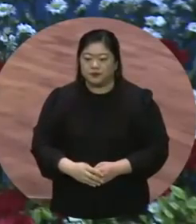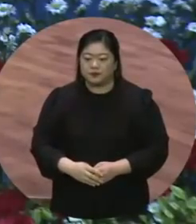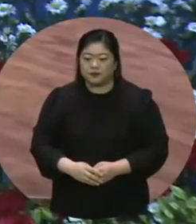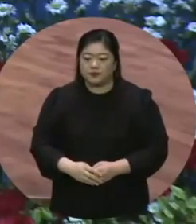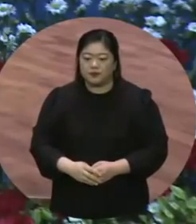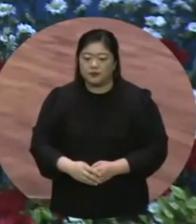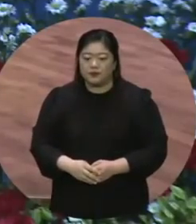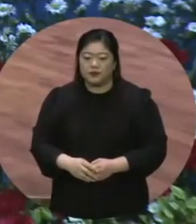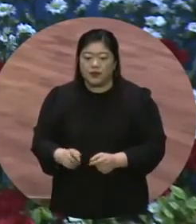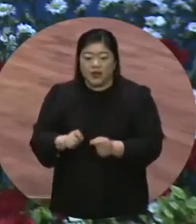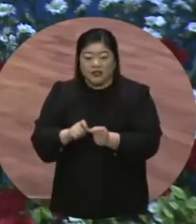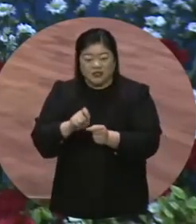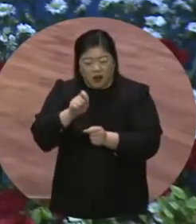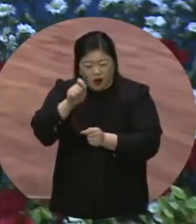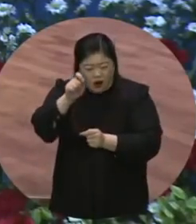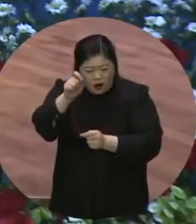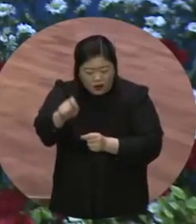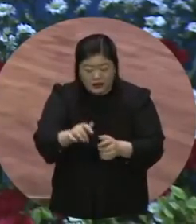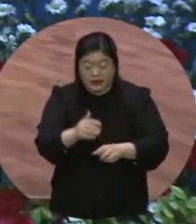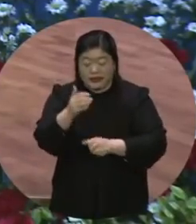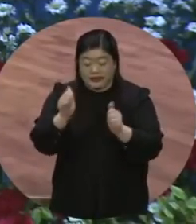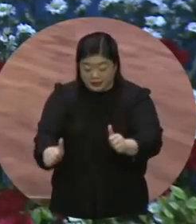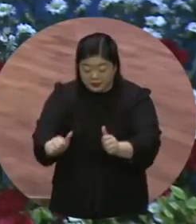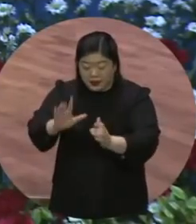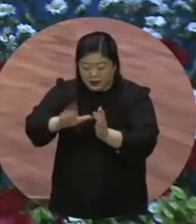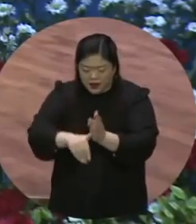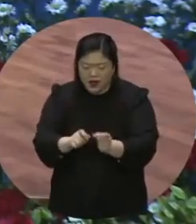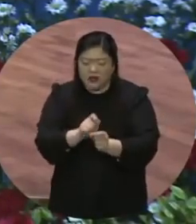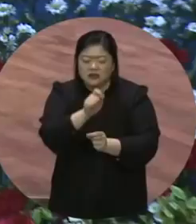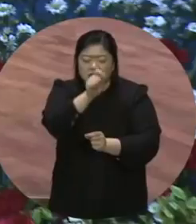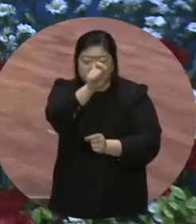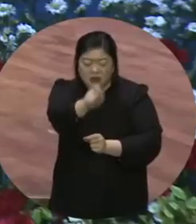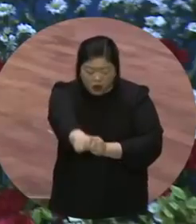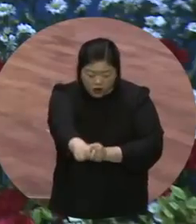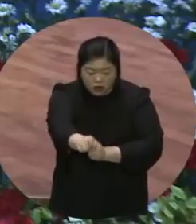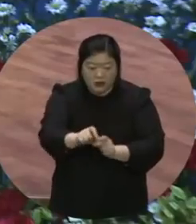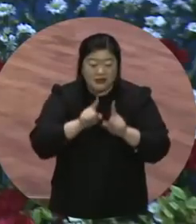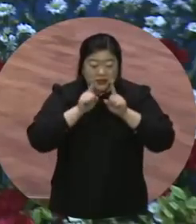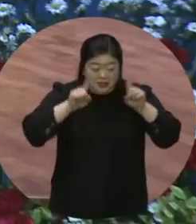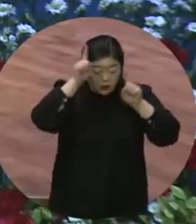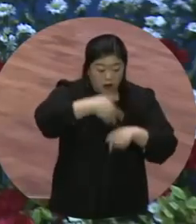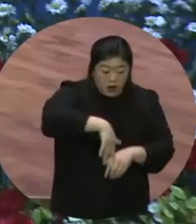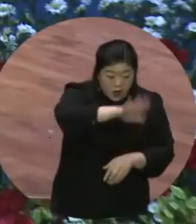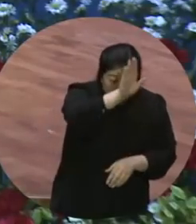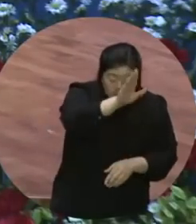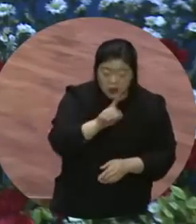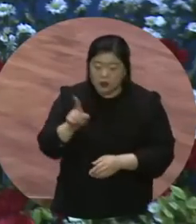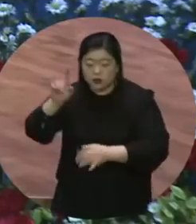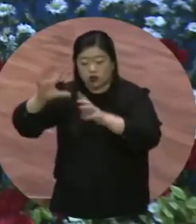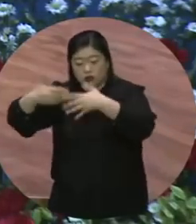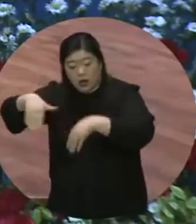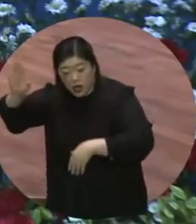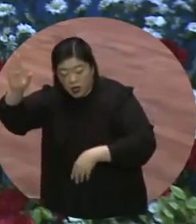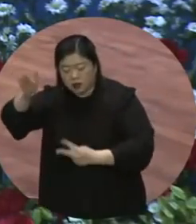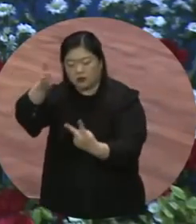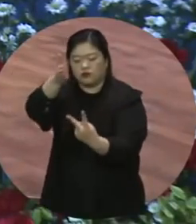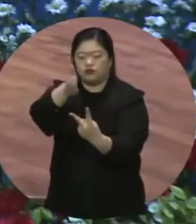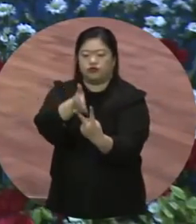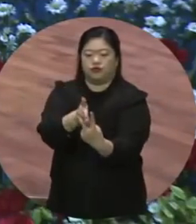영원한 지옥불에 빠질 수밖에 없는 것이 범죄한 인간의 운명이에요.